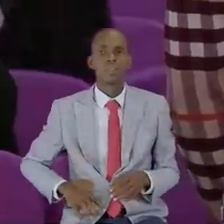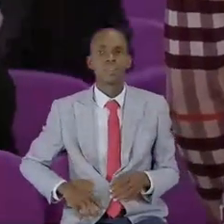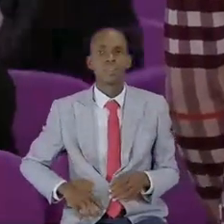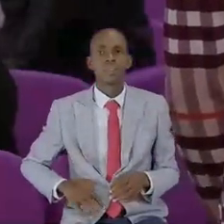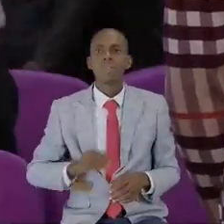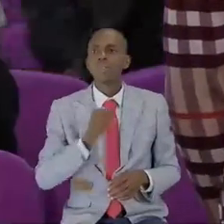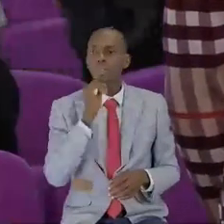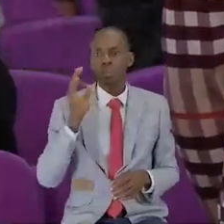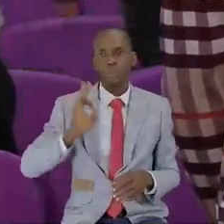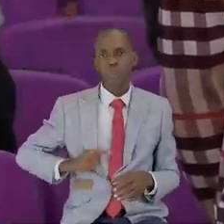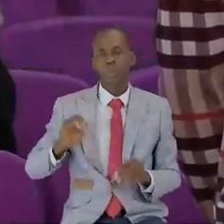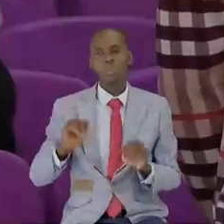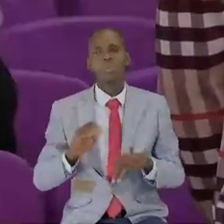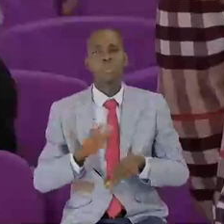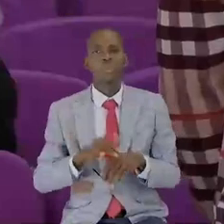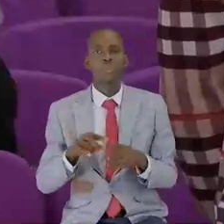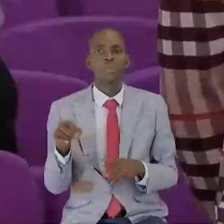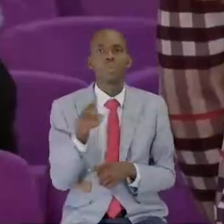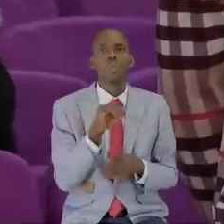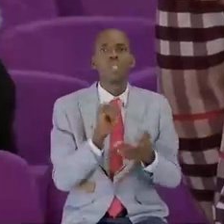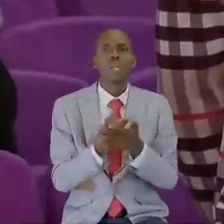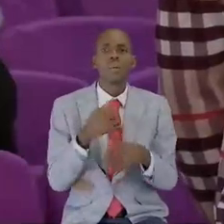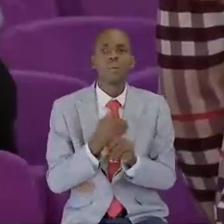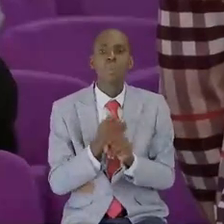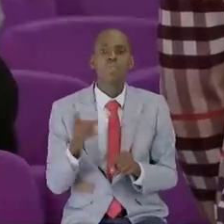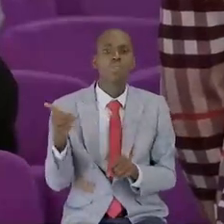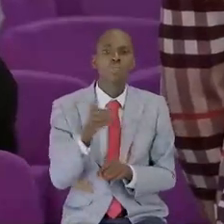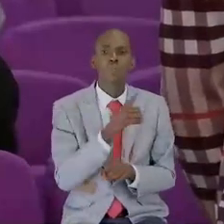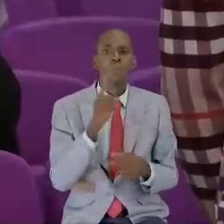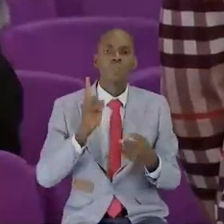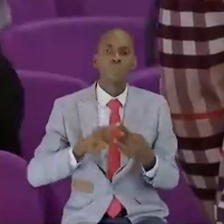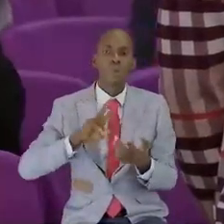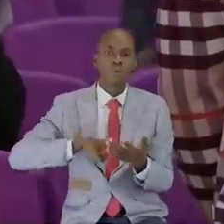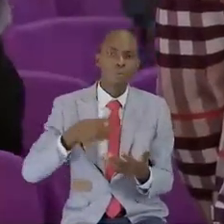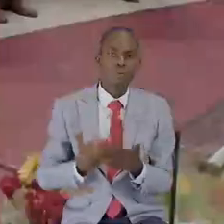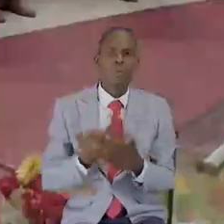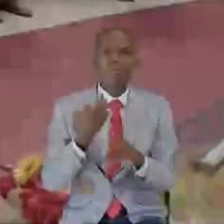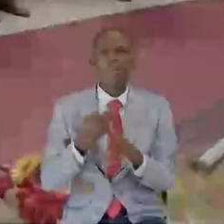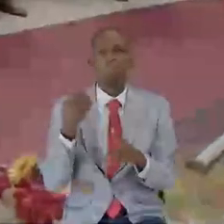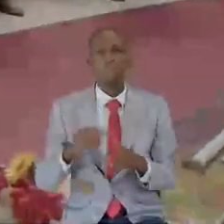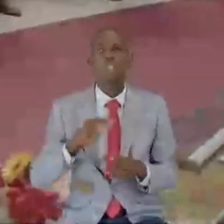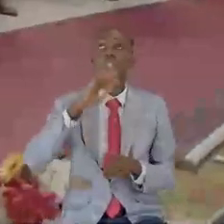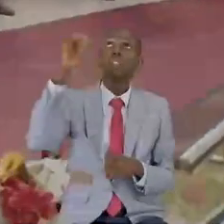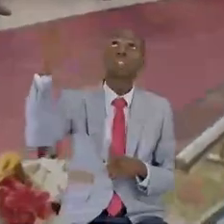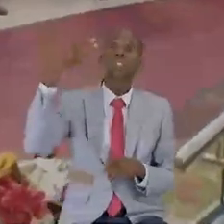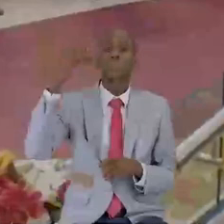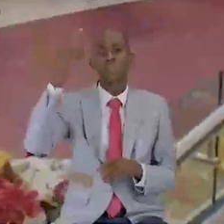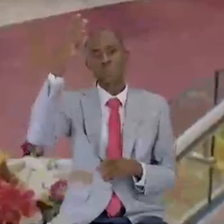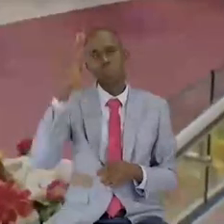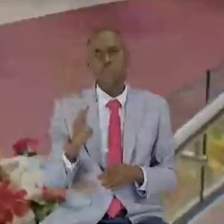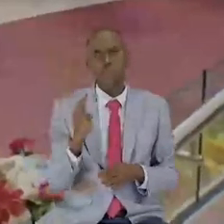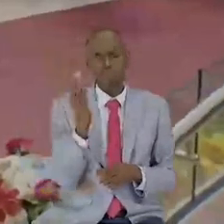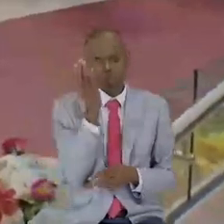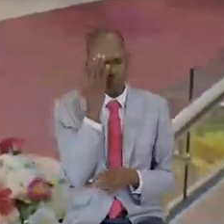rend Christ inutile dans ta vie et qui t'amène à tomber, à déchoir de la grâce de Dieu,